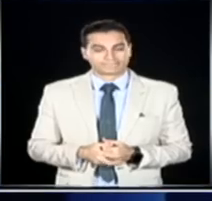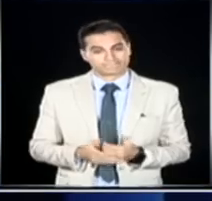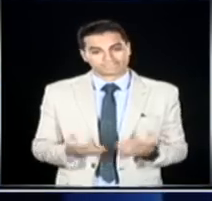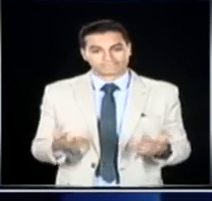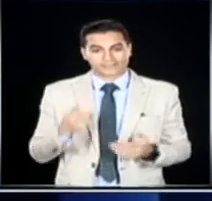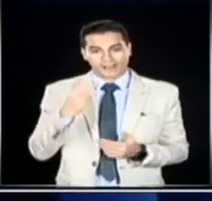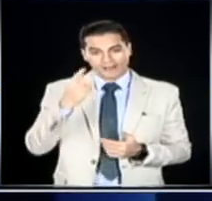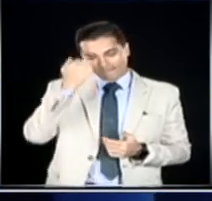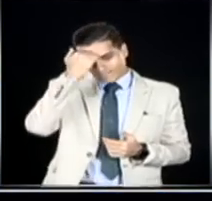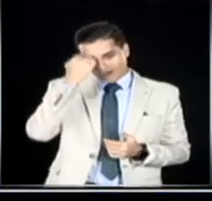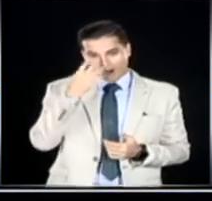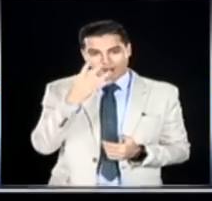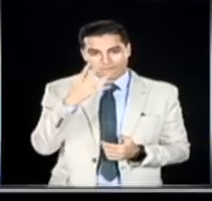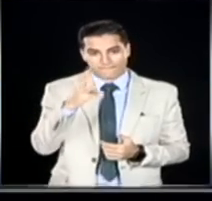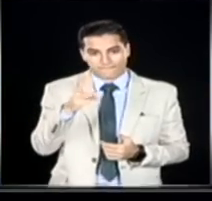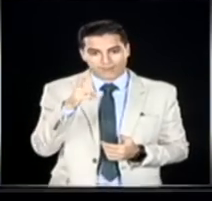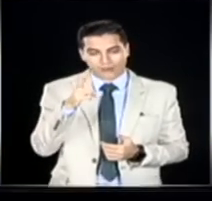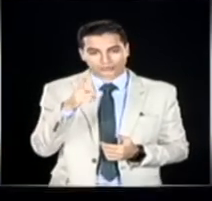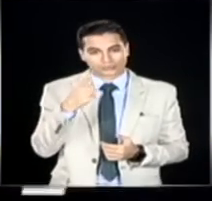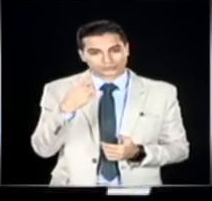احمد عبد الوهاب